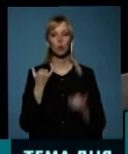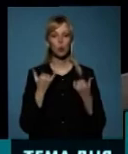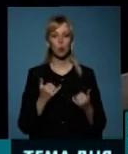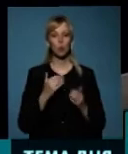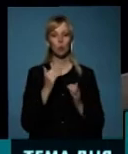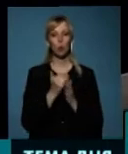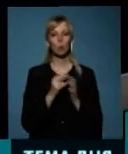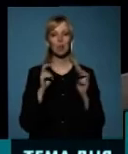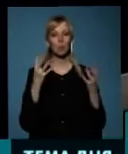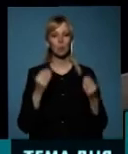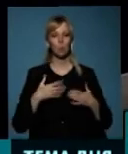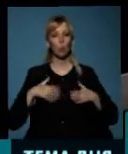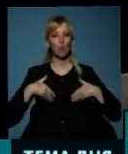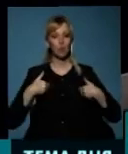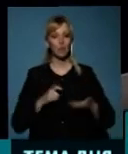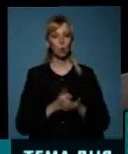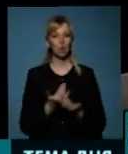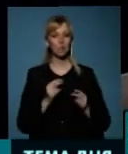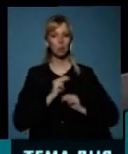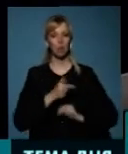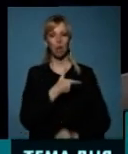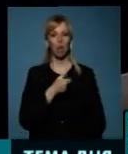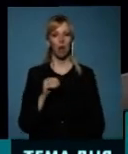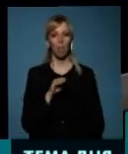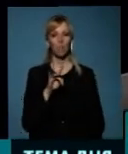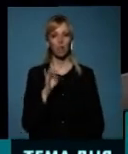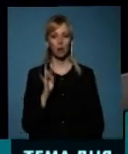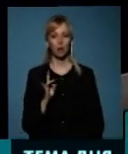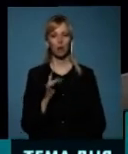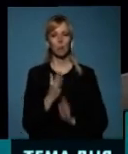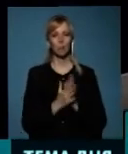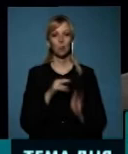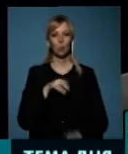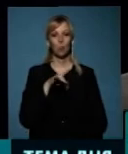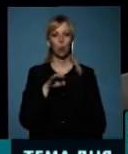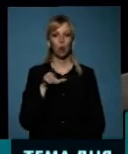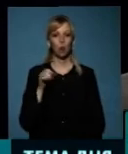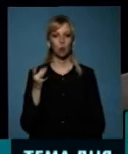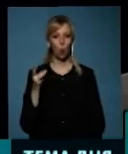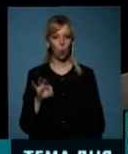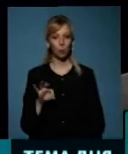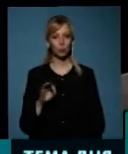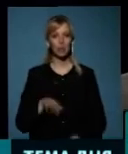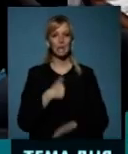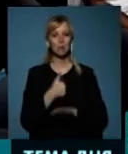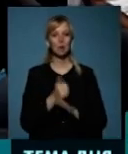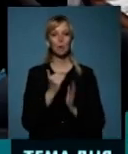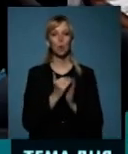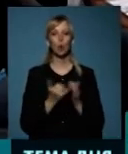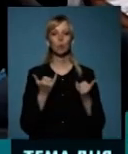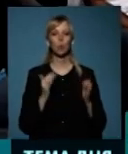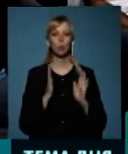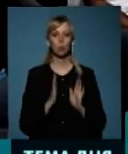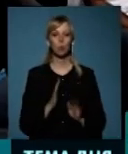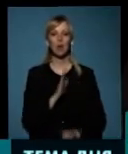в програмі «Тема дня». Мої вітання. В студії для вас працює Євгенія Гайфер та сурдоперекладач Леся Прохоренко. Спікером програми сьогодні